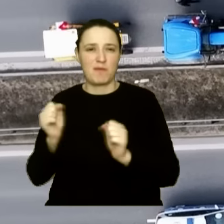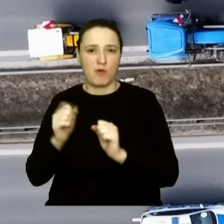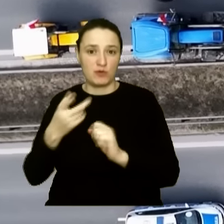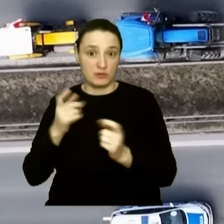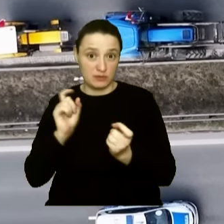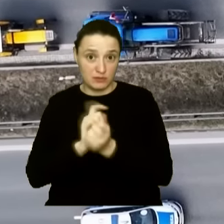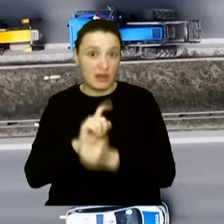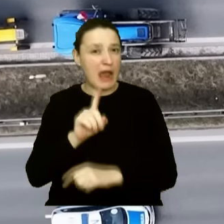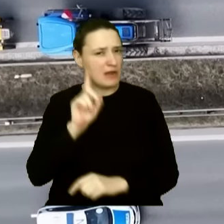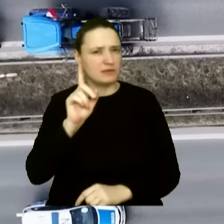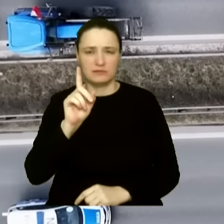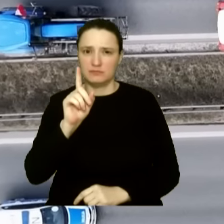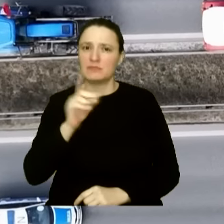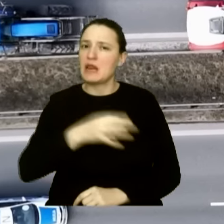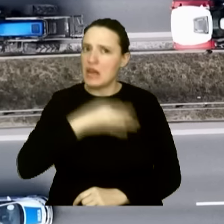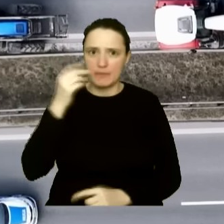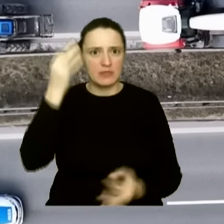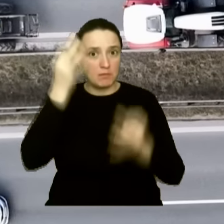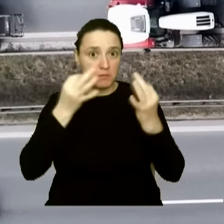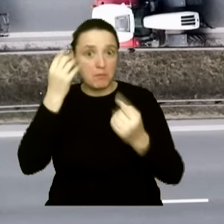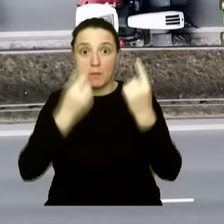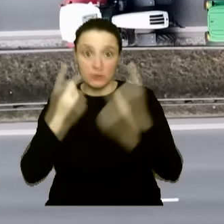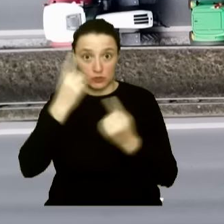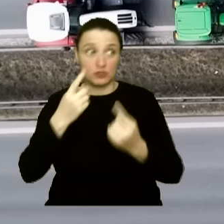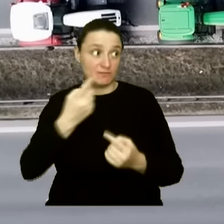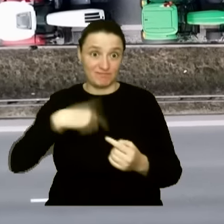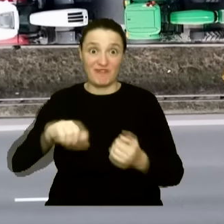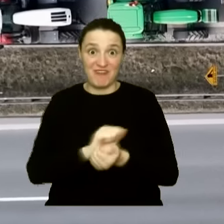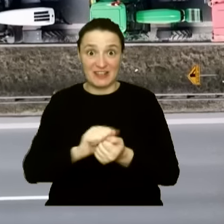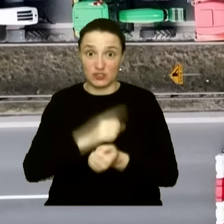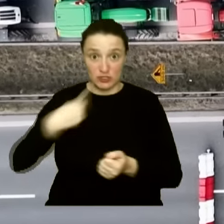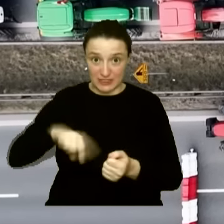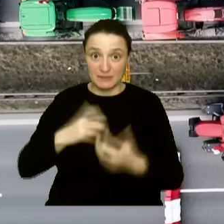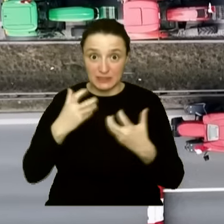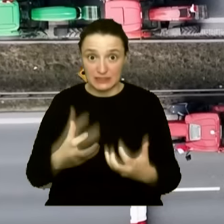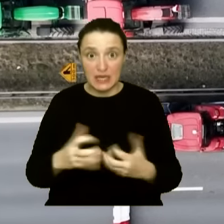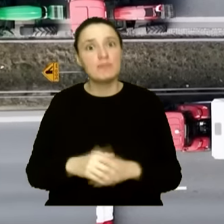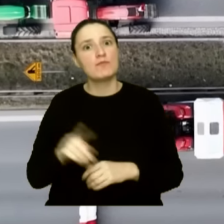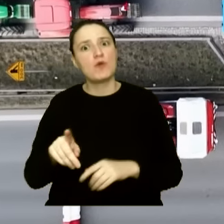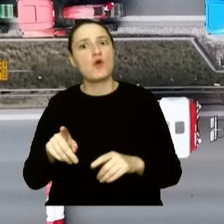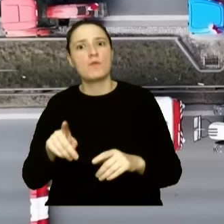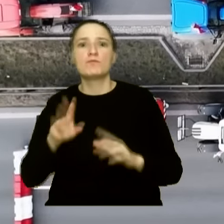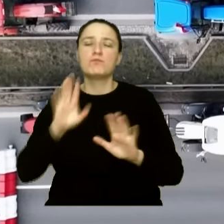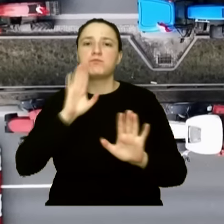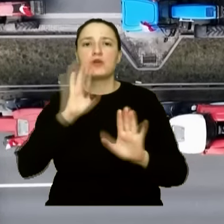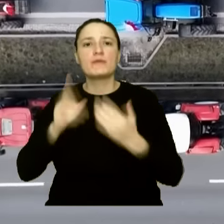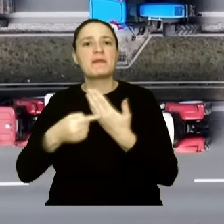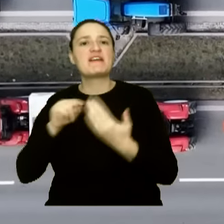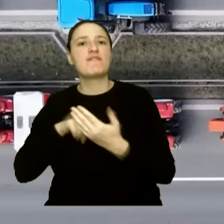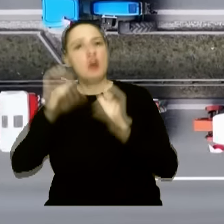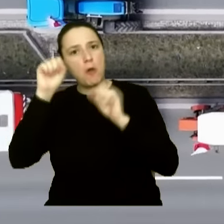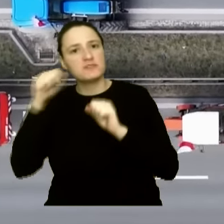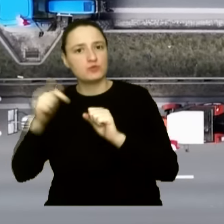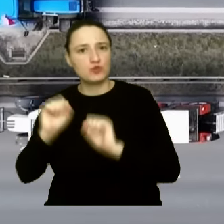się zastanowi, czy nadal chce z nami walczyć, bo i owca musi być chroniona i u nas są tacy.